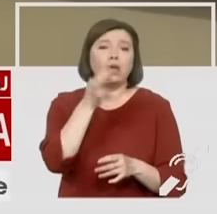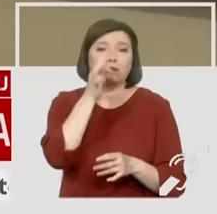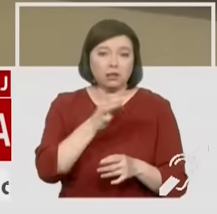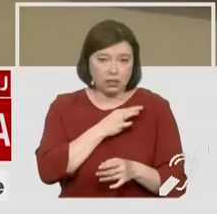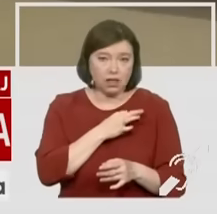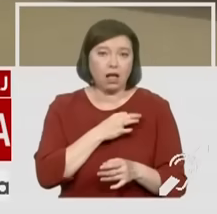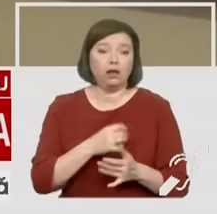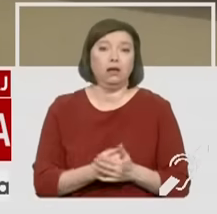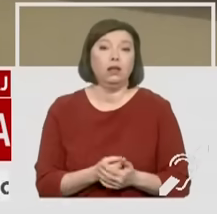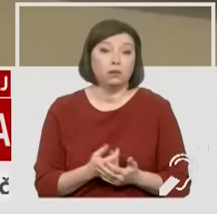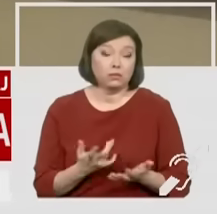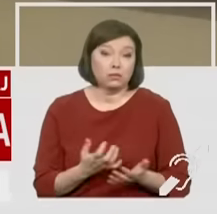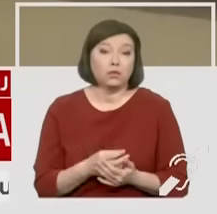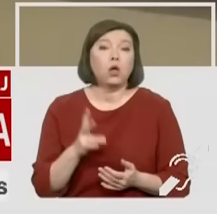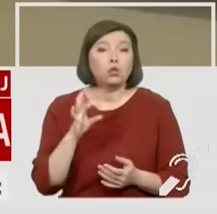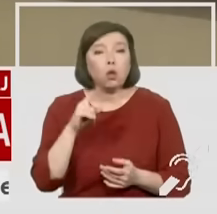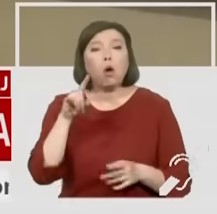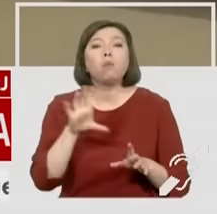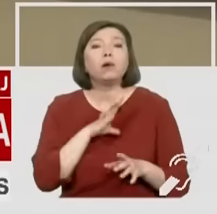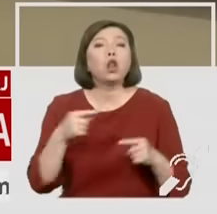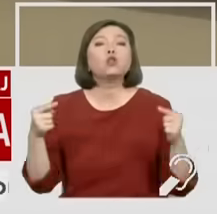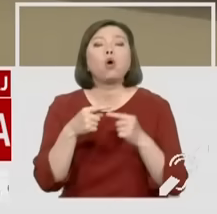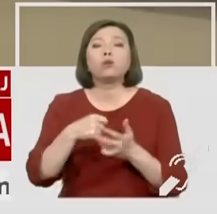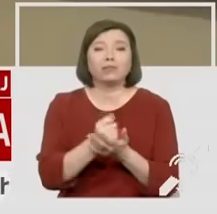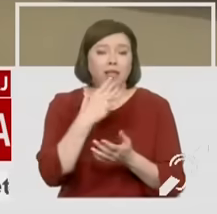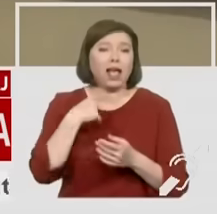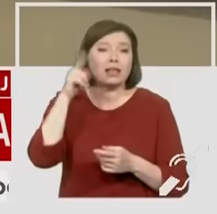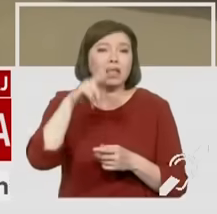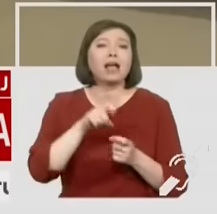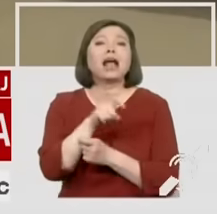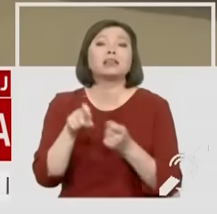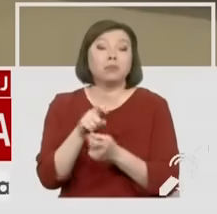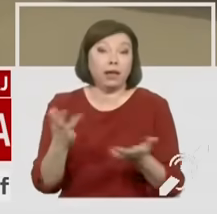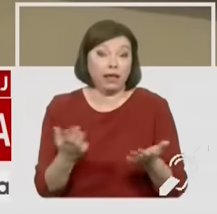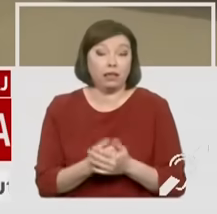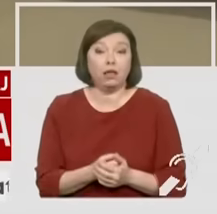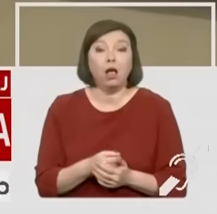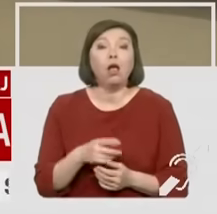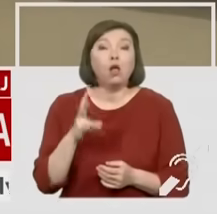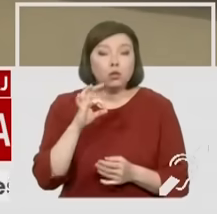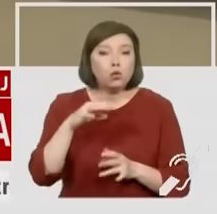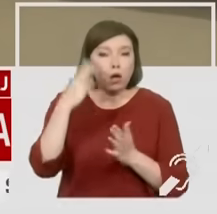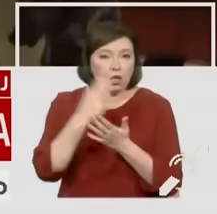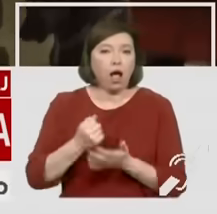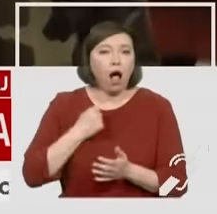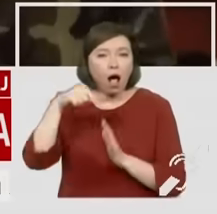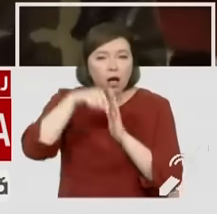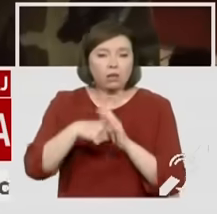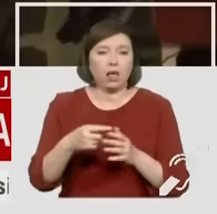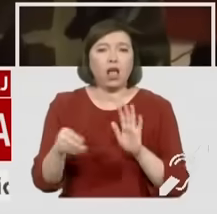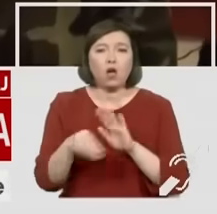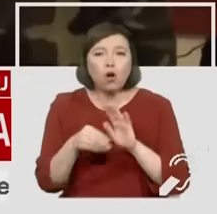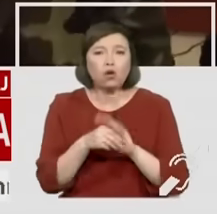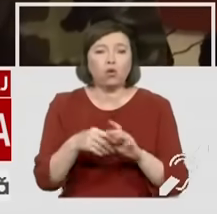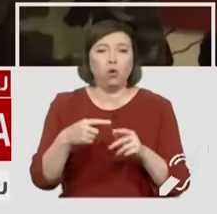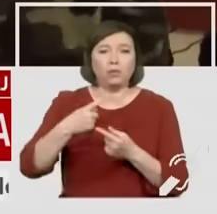cei din armată, care bănuiau și îl observau, aveau informații despre el. A înflorit corupția în Armata Națională sub conducerea lui,